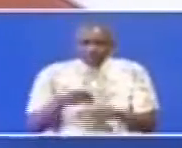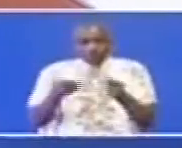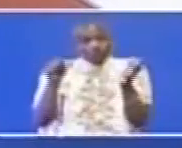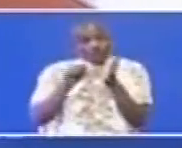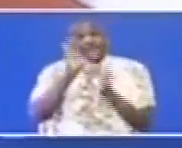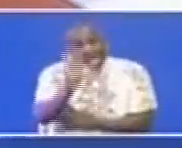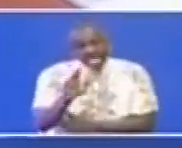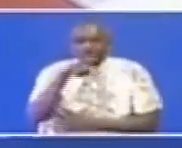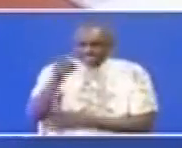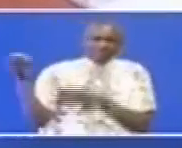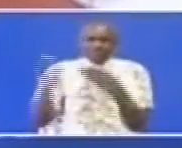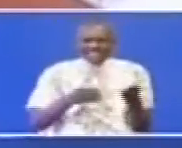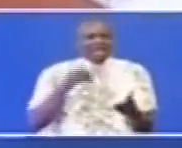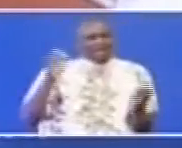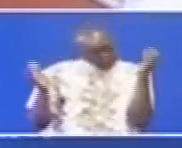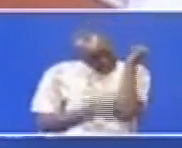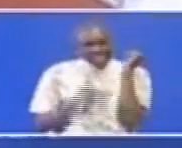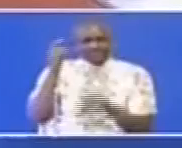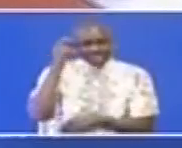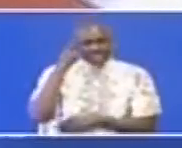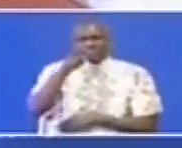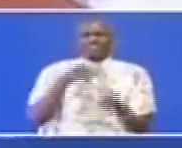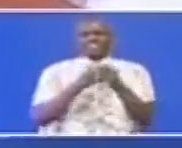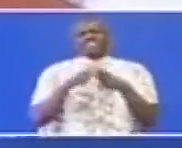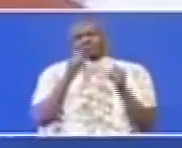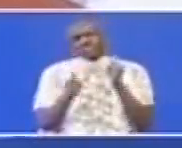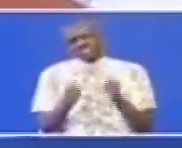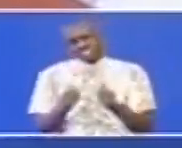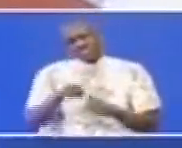mashamba, unaleta kasumba mbaya. Nyinyi ni viongozi